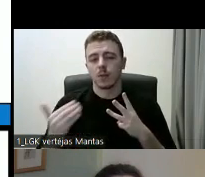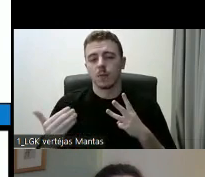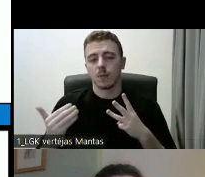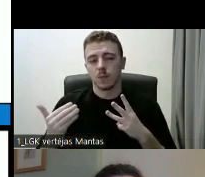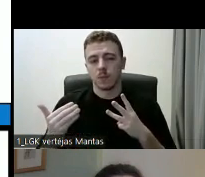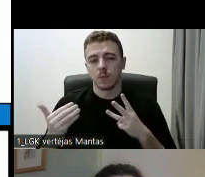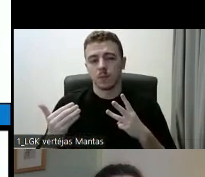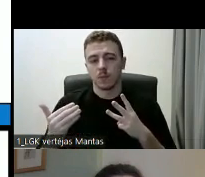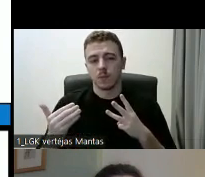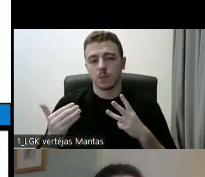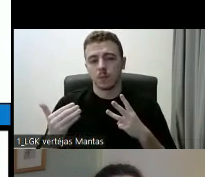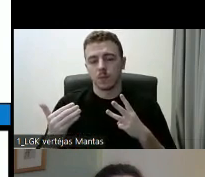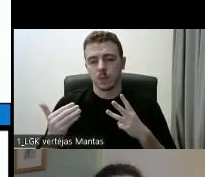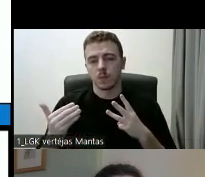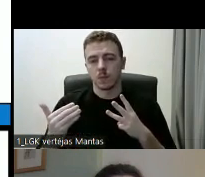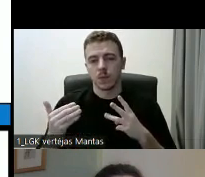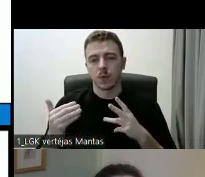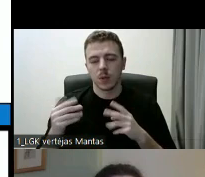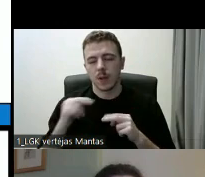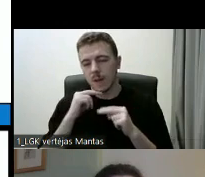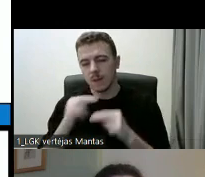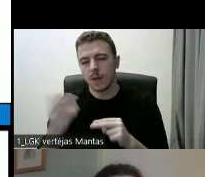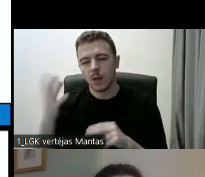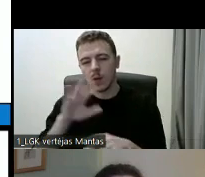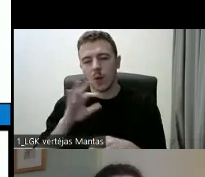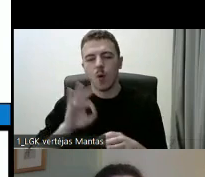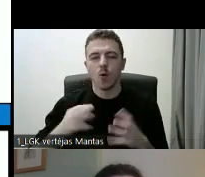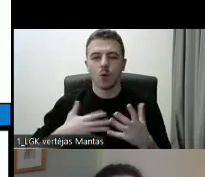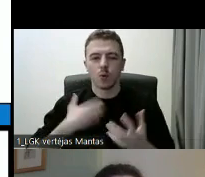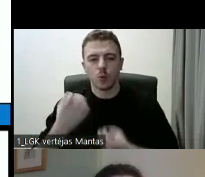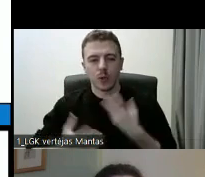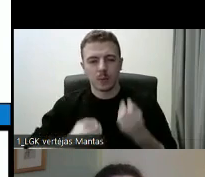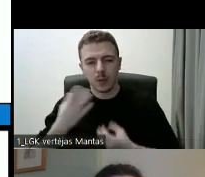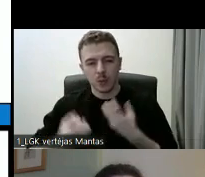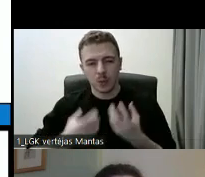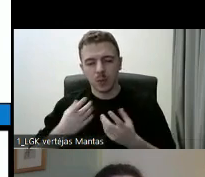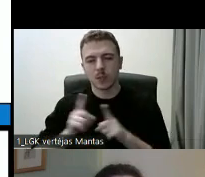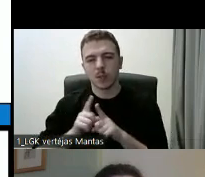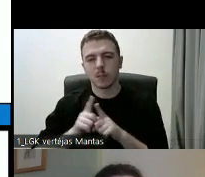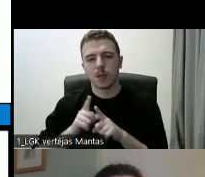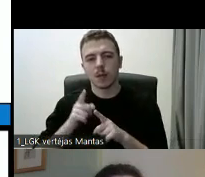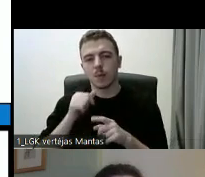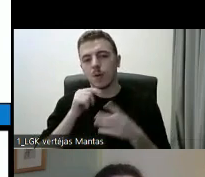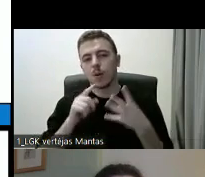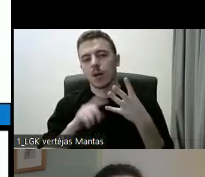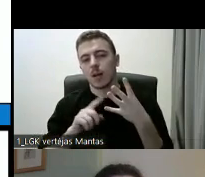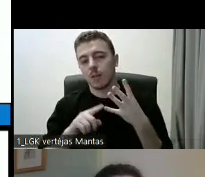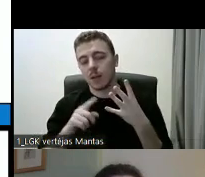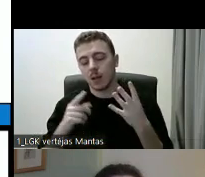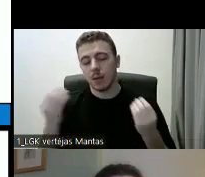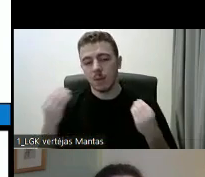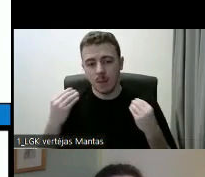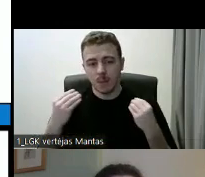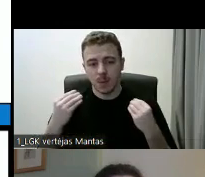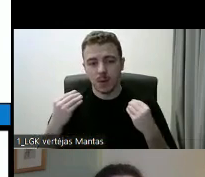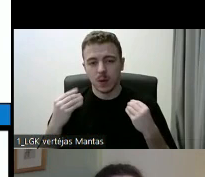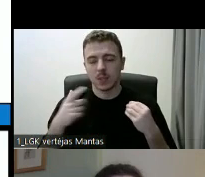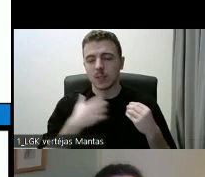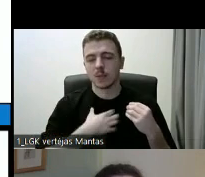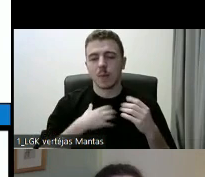kad jūs skirite didžiausią dėmesį kūrybingumui. Ir jeigu išsirinkote ketvirtą pamoką, jums svarbiausia